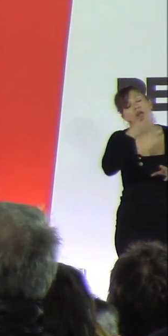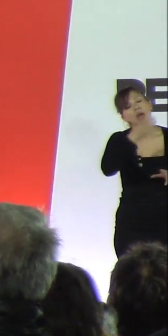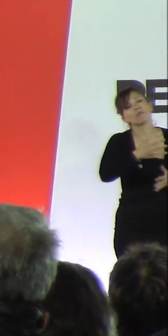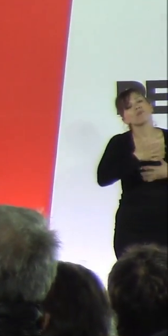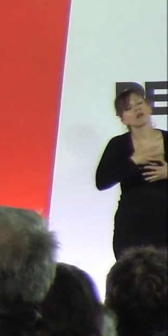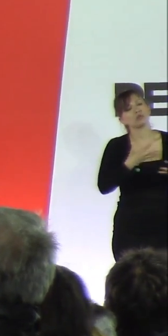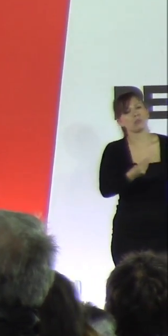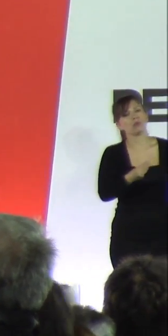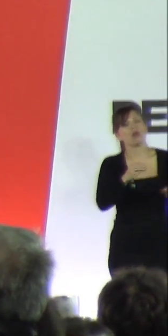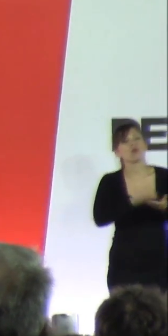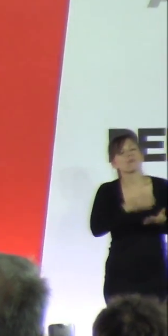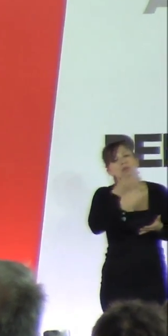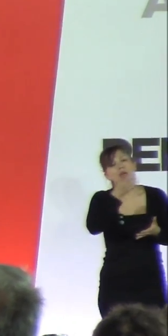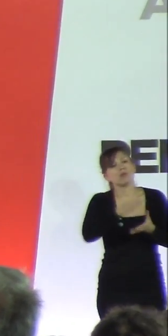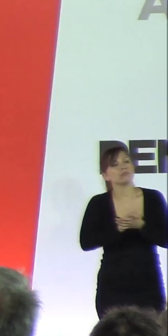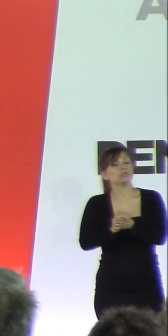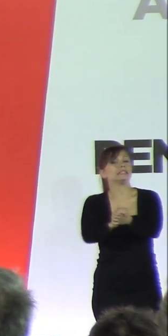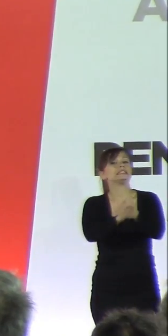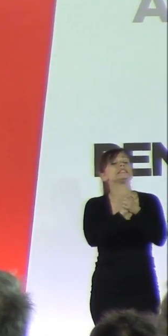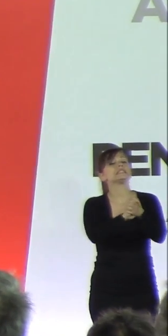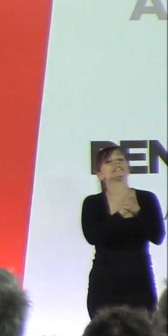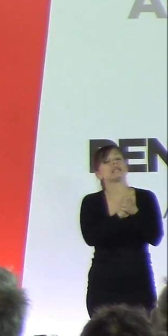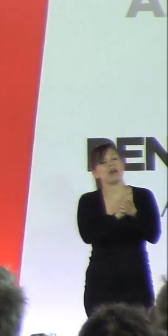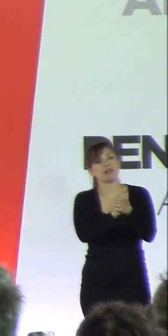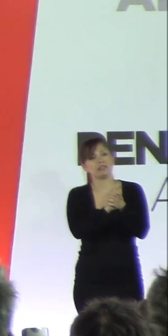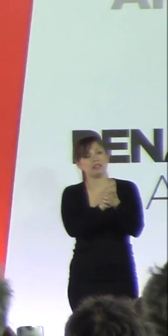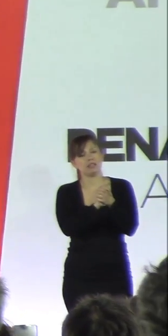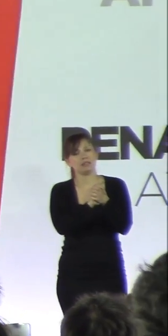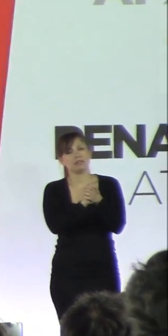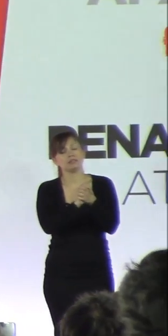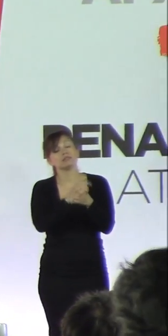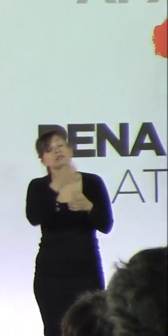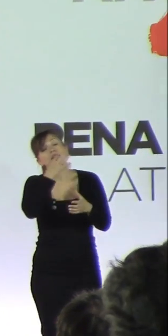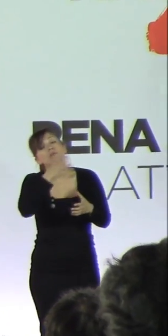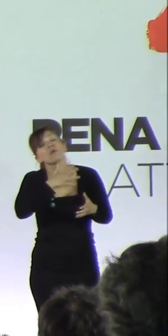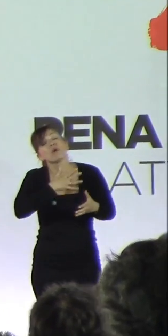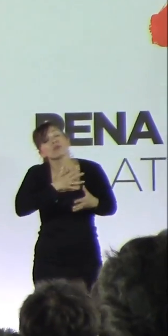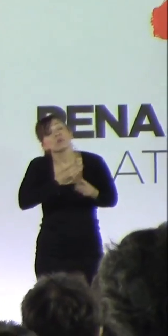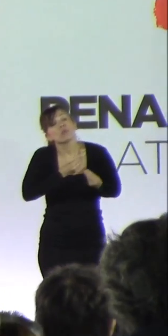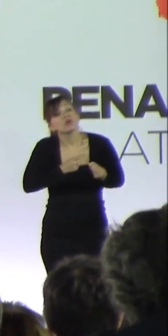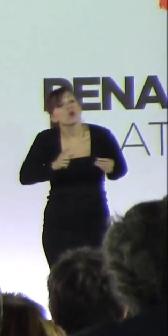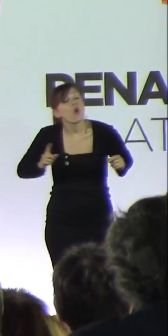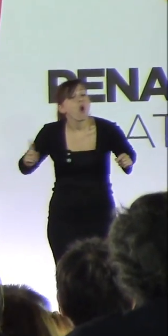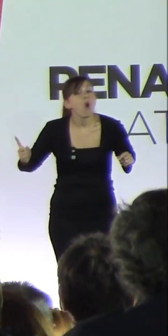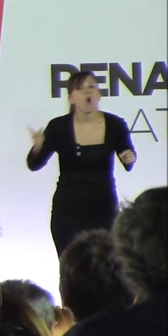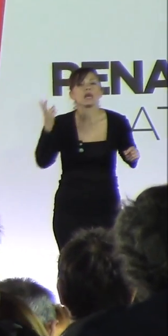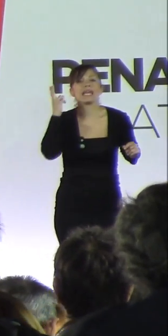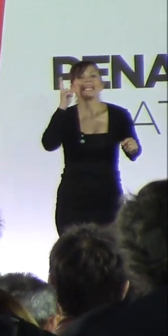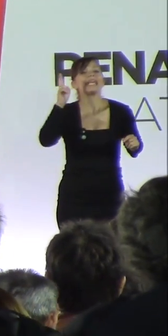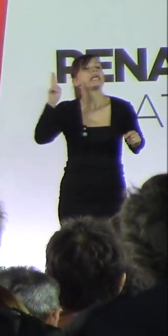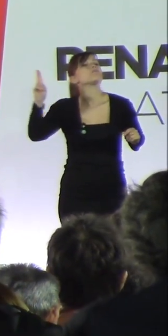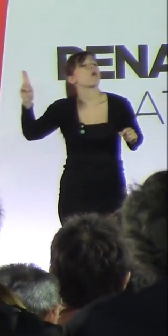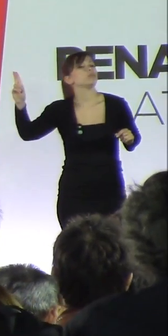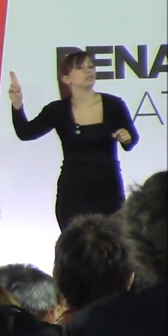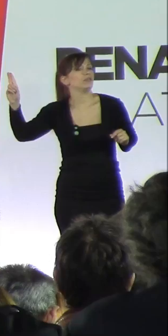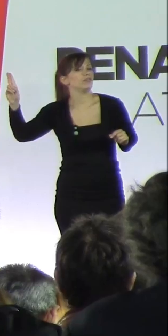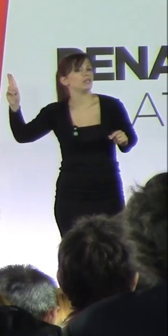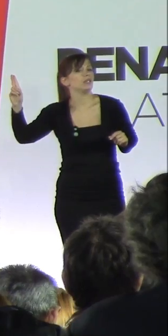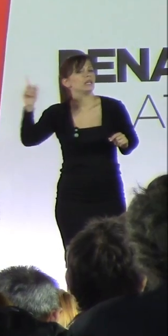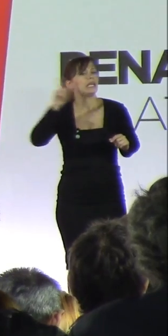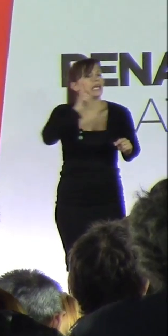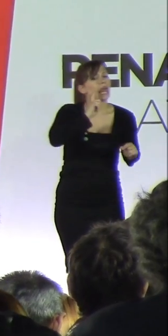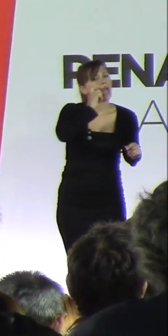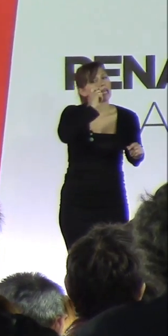Να συγχαρώ και να ευχαριστήσω και όλους τους υποψήφιους και τις υποψήφιες